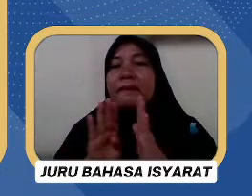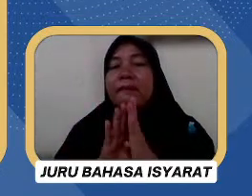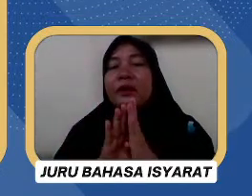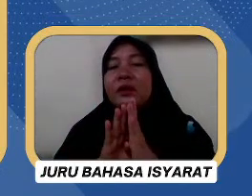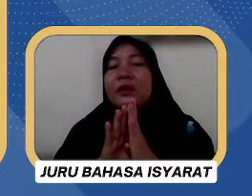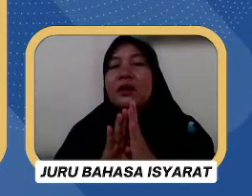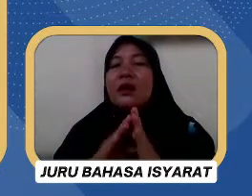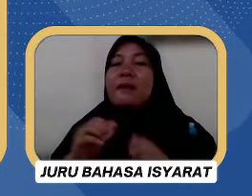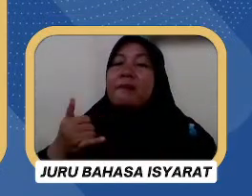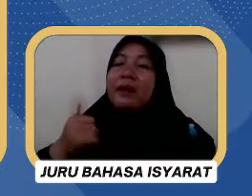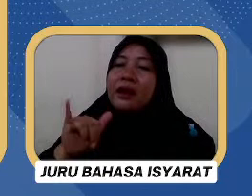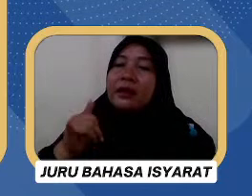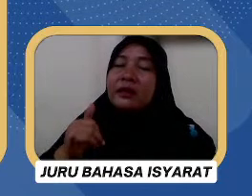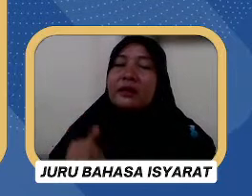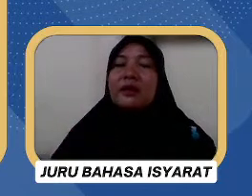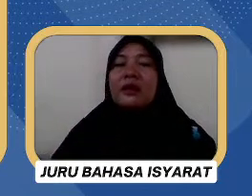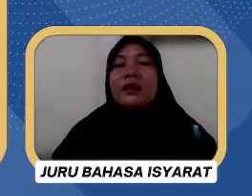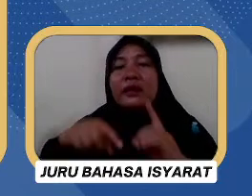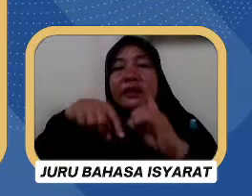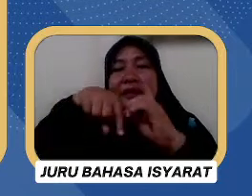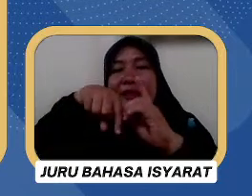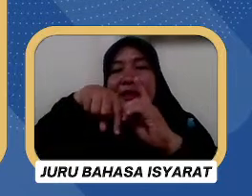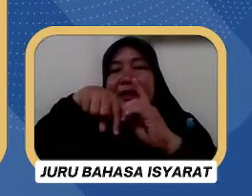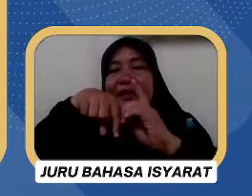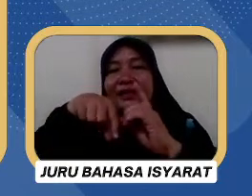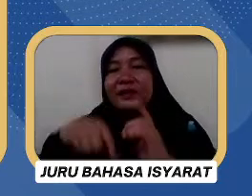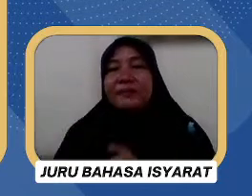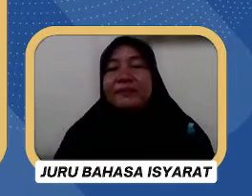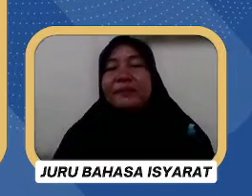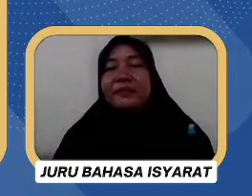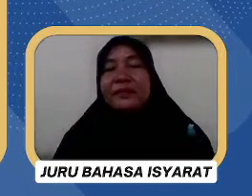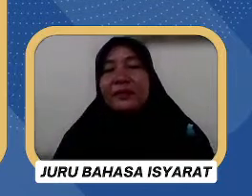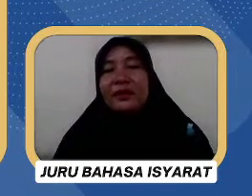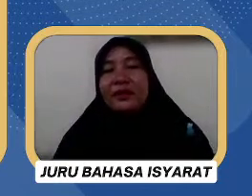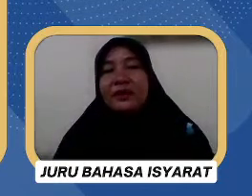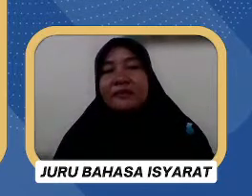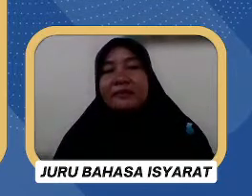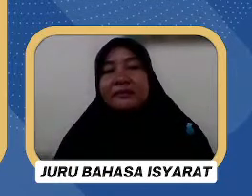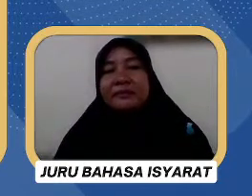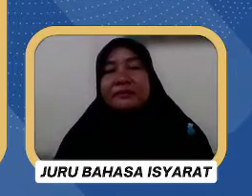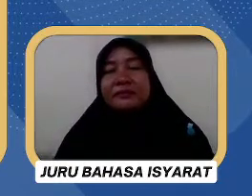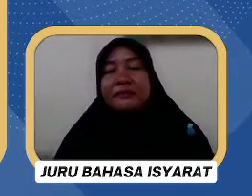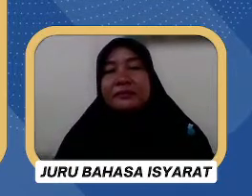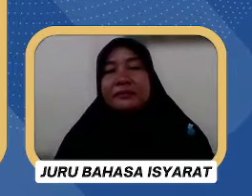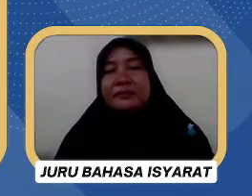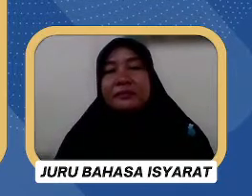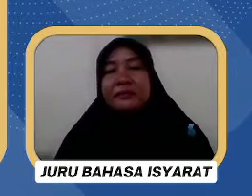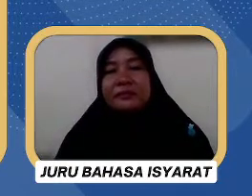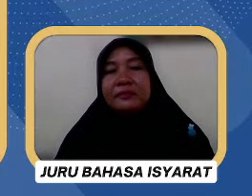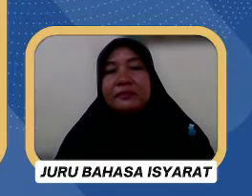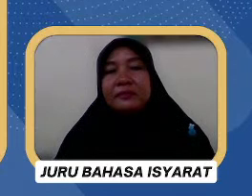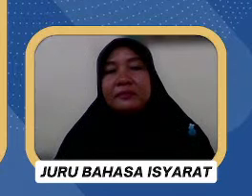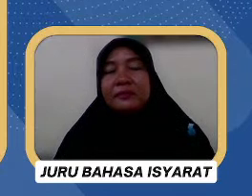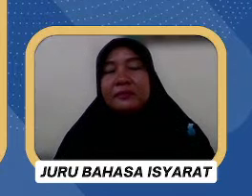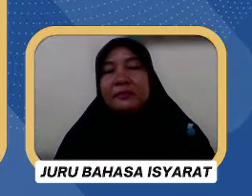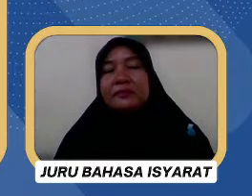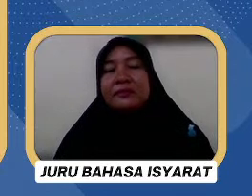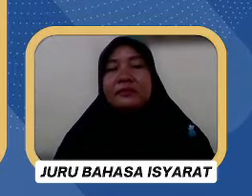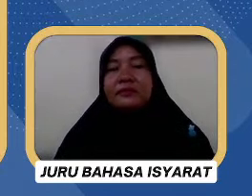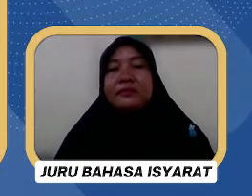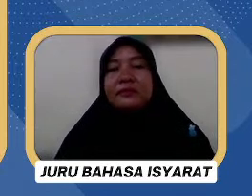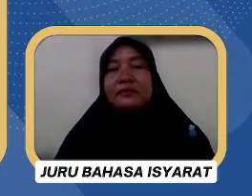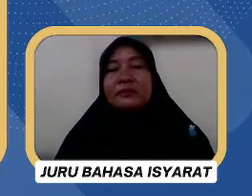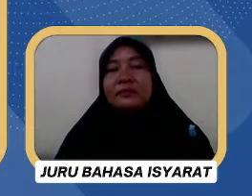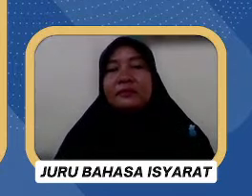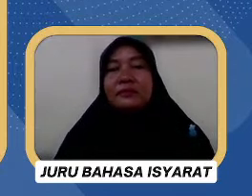penyebaran informasi saat ini sangat masif, Bapak-Ibu semuanya, serta rekan-rekan semuanya. Kalau kita terpapar oleh satu informasi yang